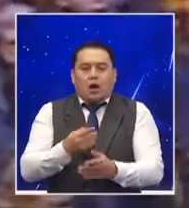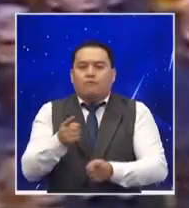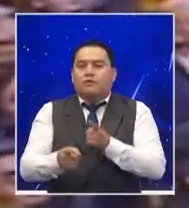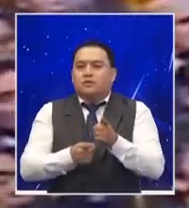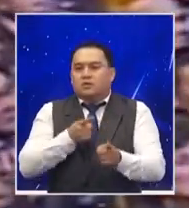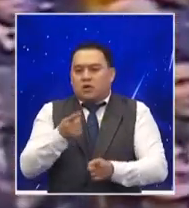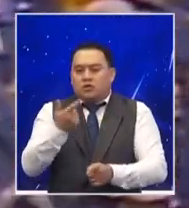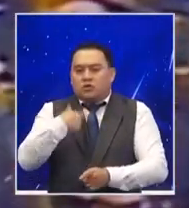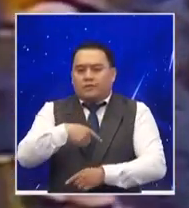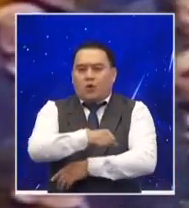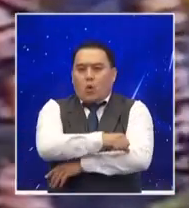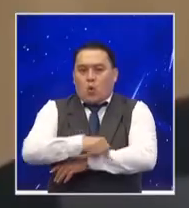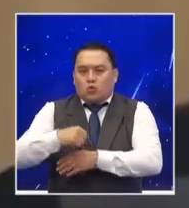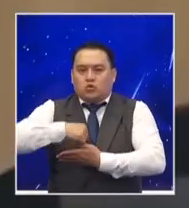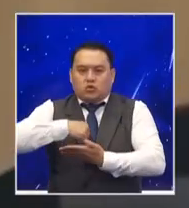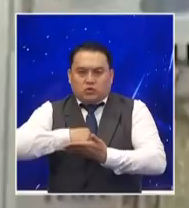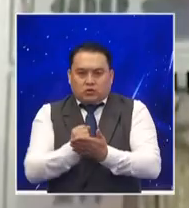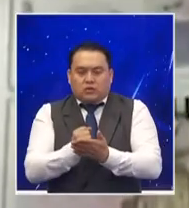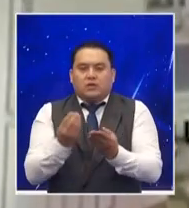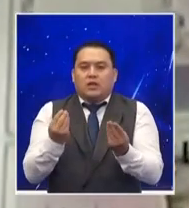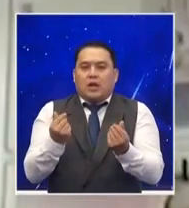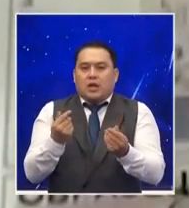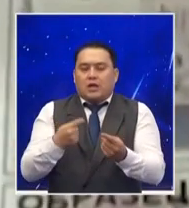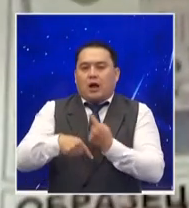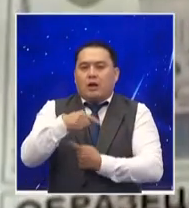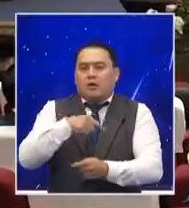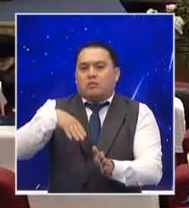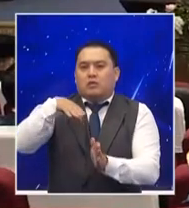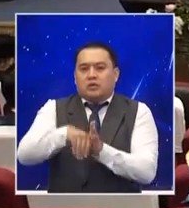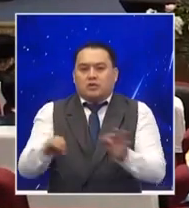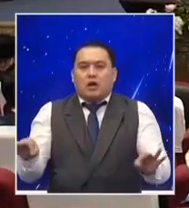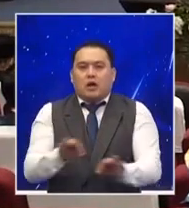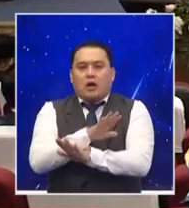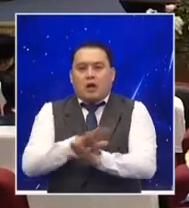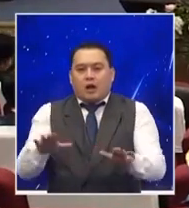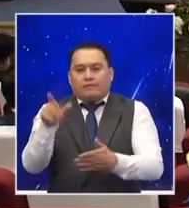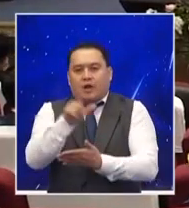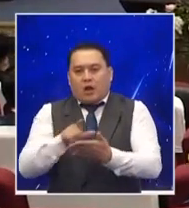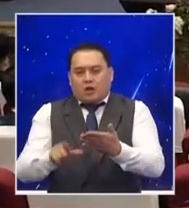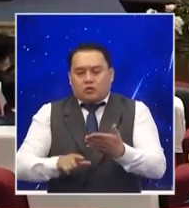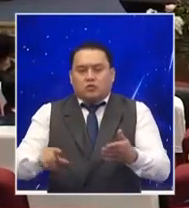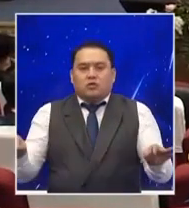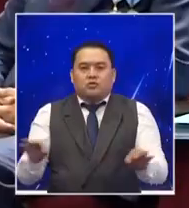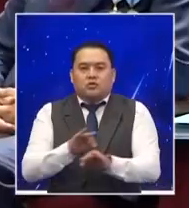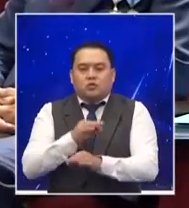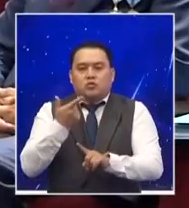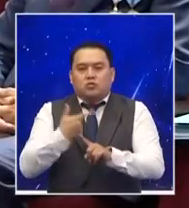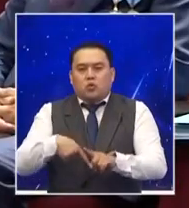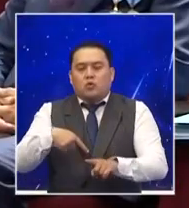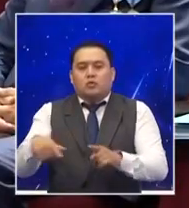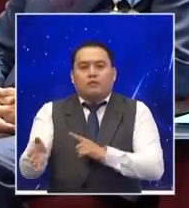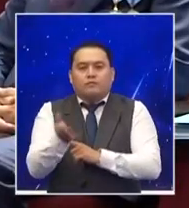қалыптастырды. Шекарасын шегендеді, төл теңгесін айналымға енгізді. Әнұранын асқақтатты. Тәуелсіздік жылдарында жеткен